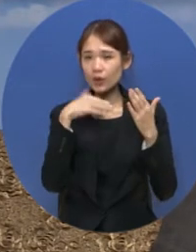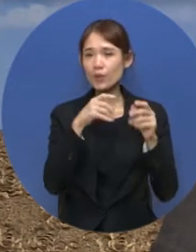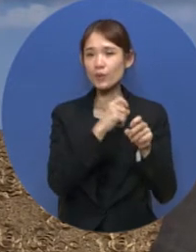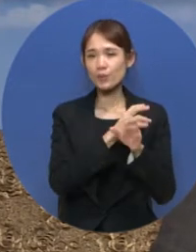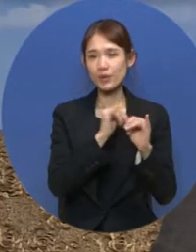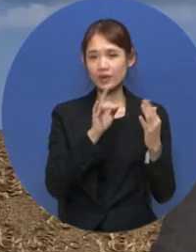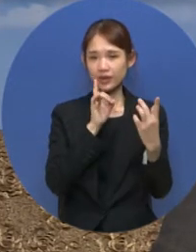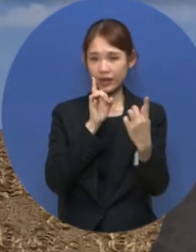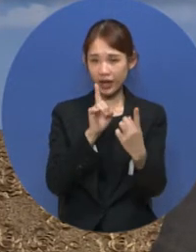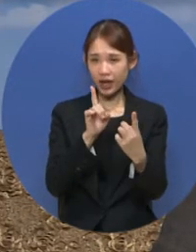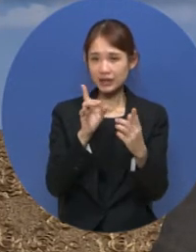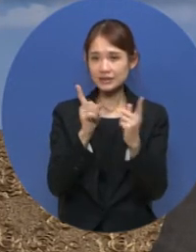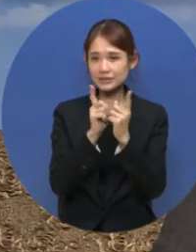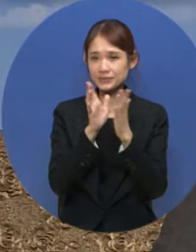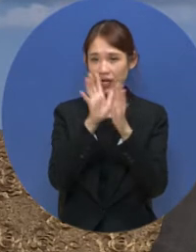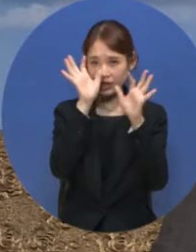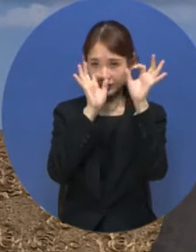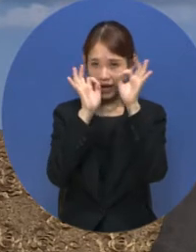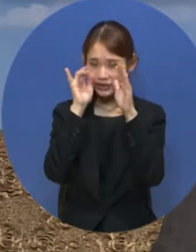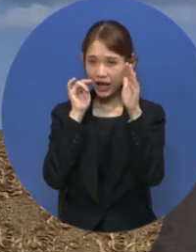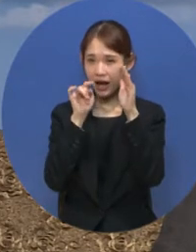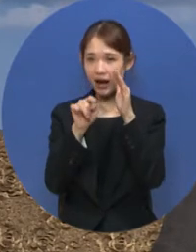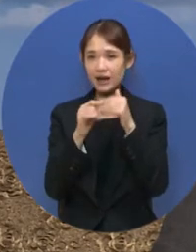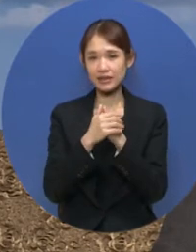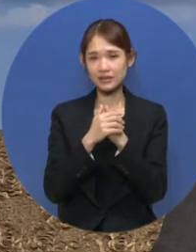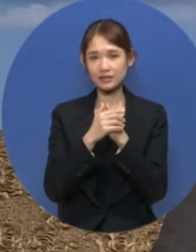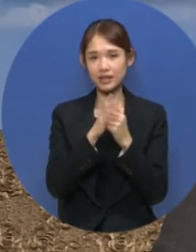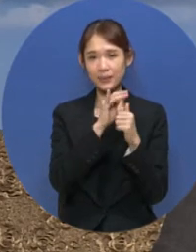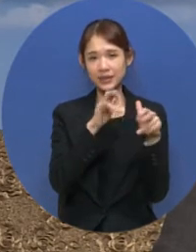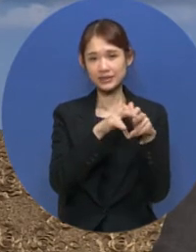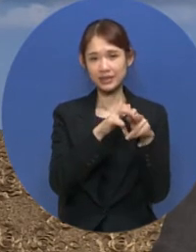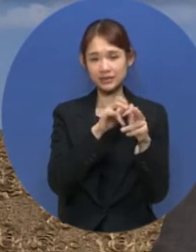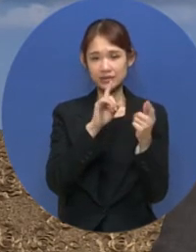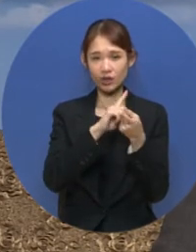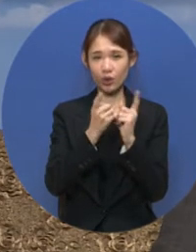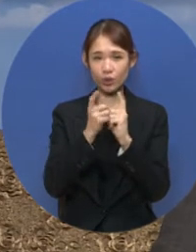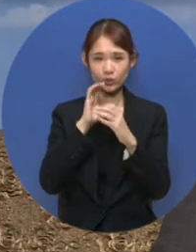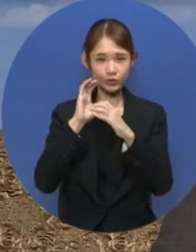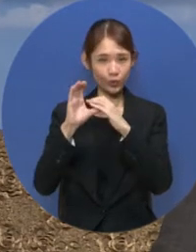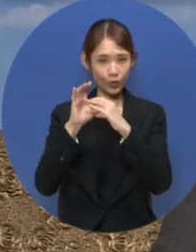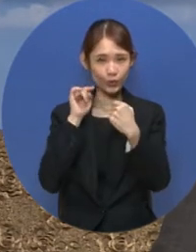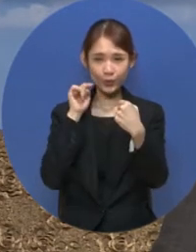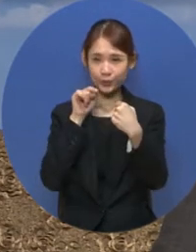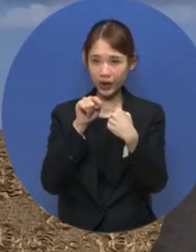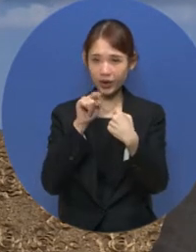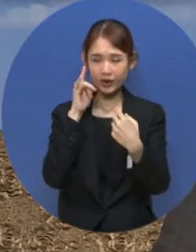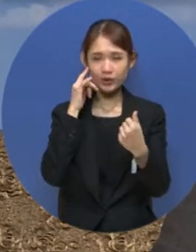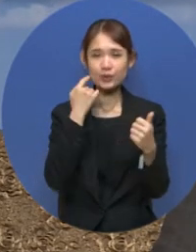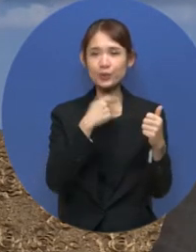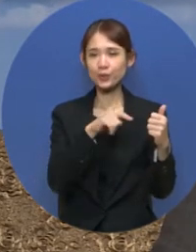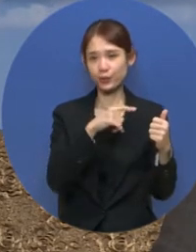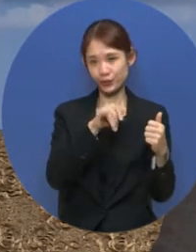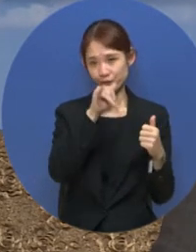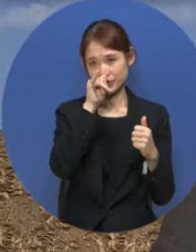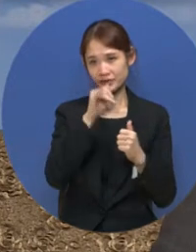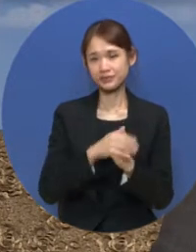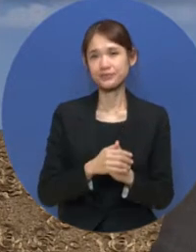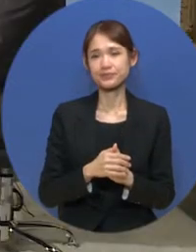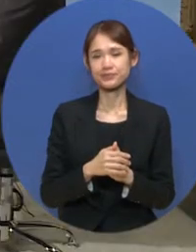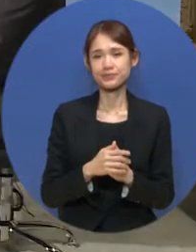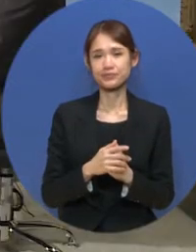대상으로도 지금 찾아가서 직접 비장애인들과 서로 소통하면서 공감할 수 있는 교육을 진행을 하고 있습니다.